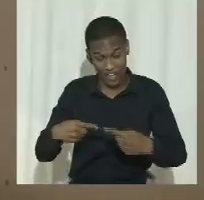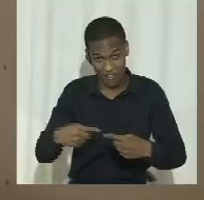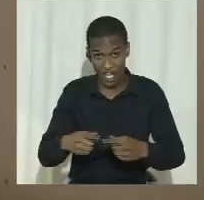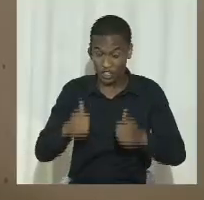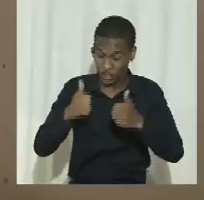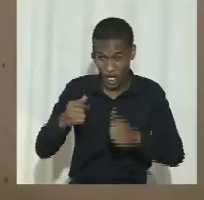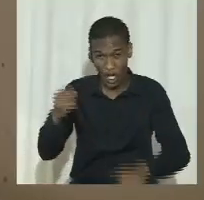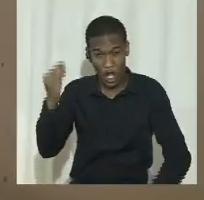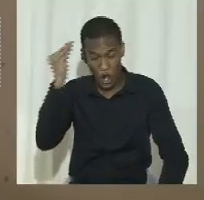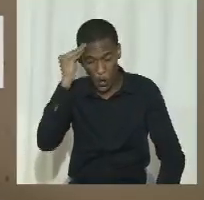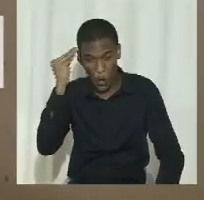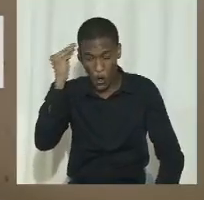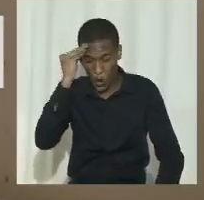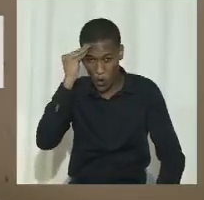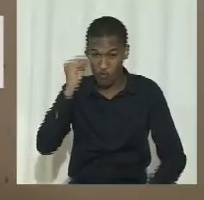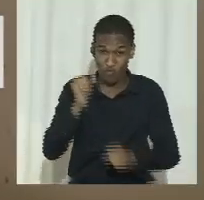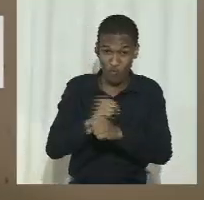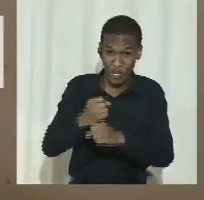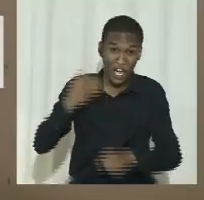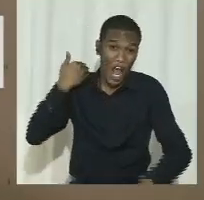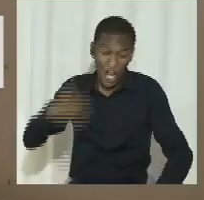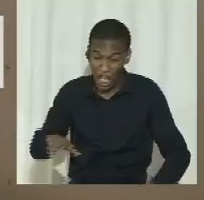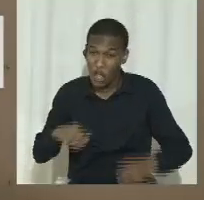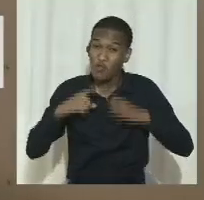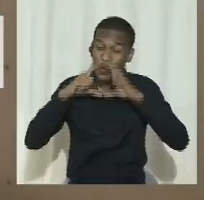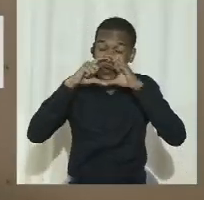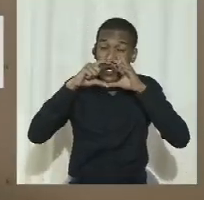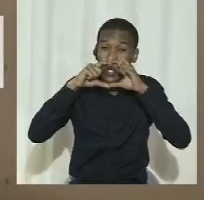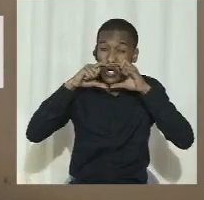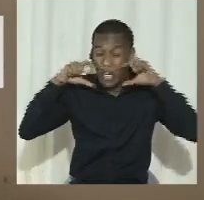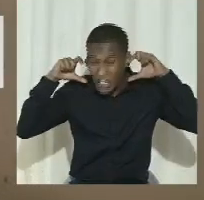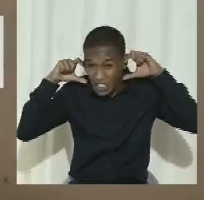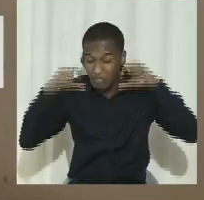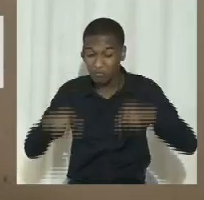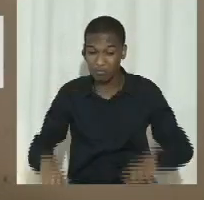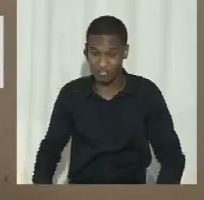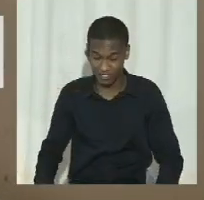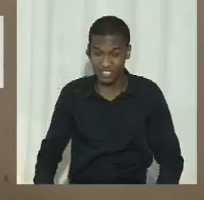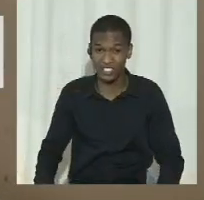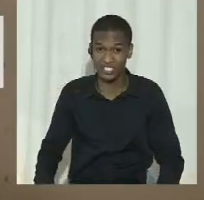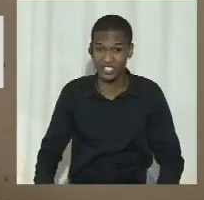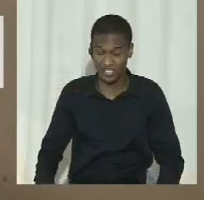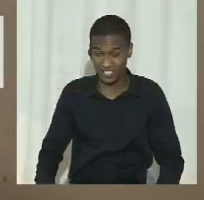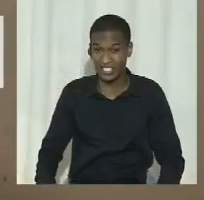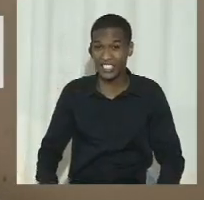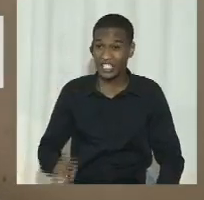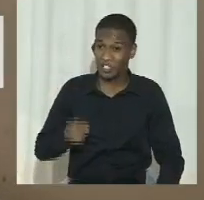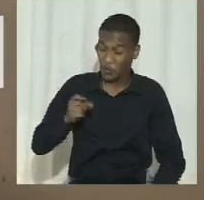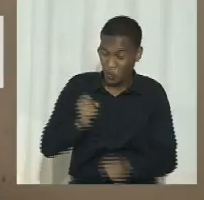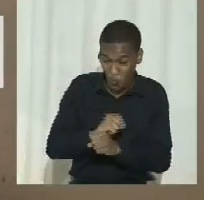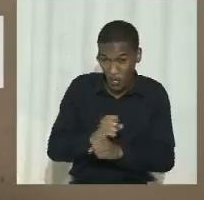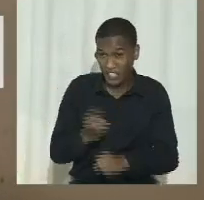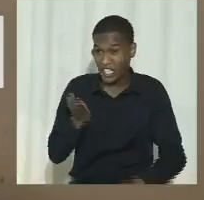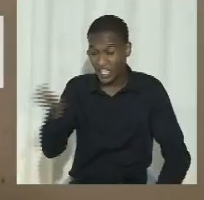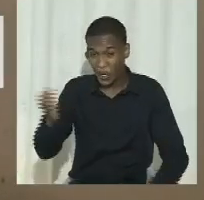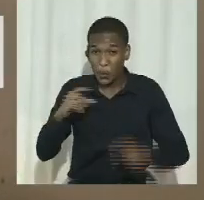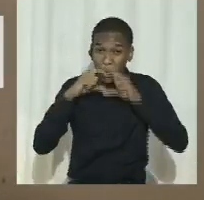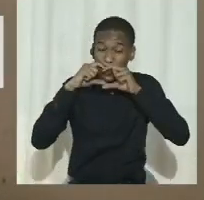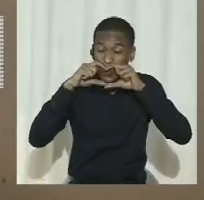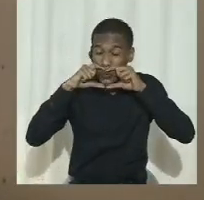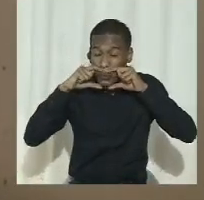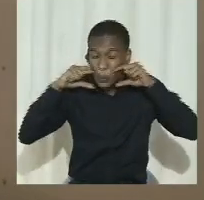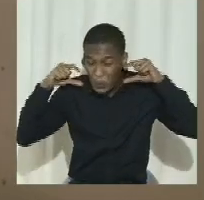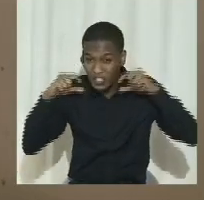an'le kasobosy dia izao tsy ianao le leo ihany no arovan'io zavatra